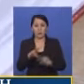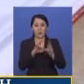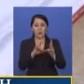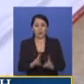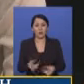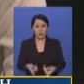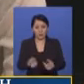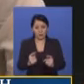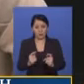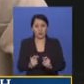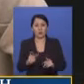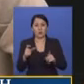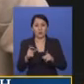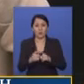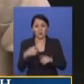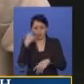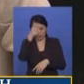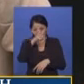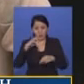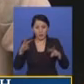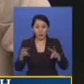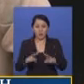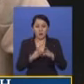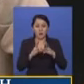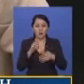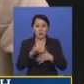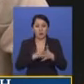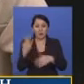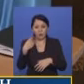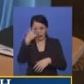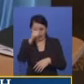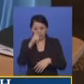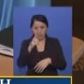жағдайлар департаменті мамандарының сөзінше, биыл өрттен көз жұмғандар саны өткен жылмен